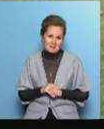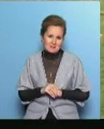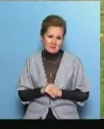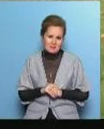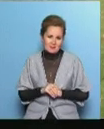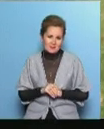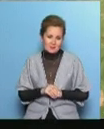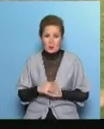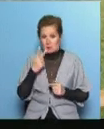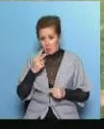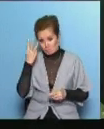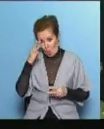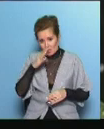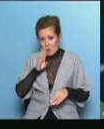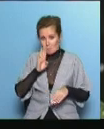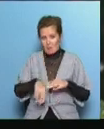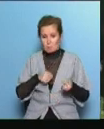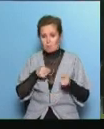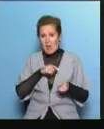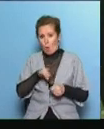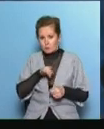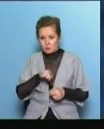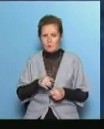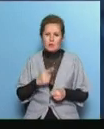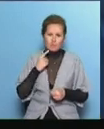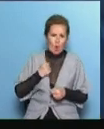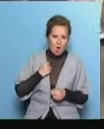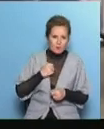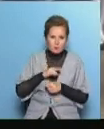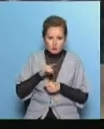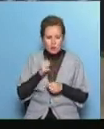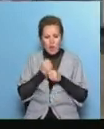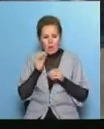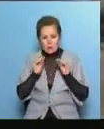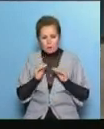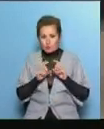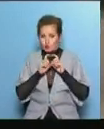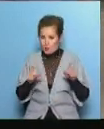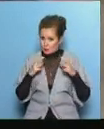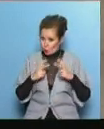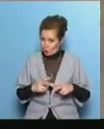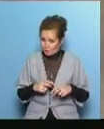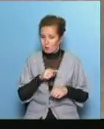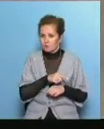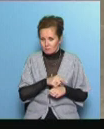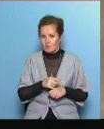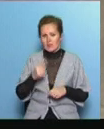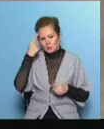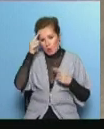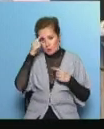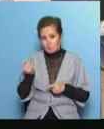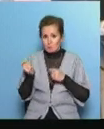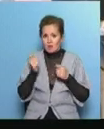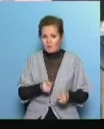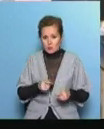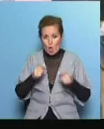Багги, модели беспилотников и боевых машин. Все это разработки школьников и студентов республики. Дамир Хасанов на фестивале изобретателей привез